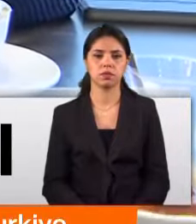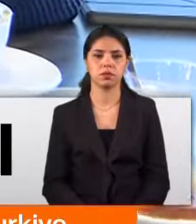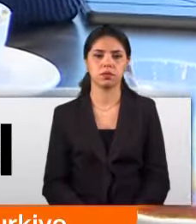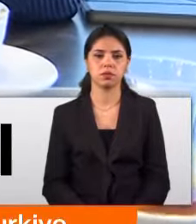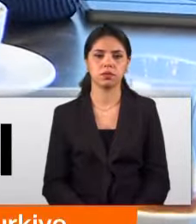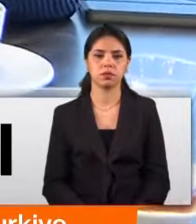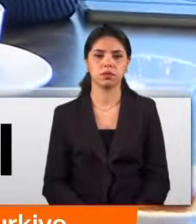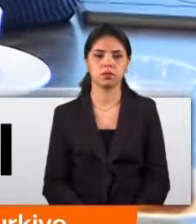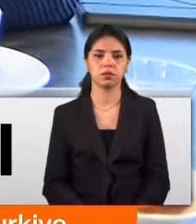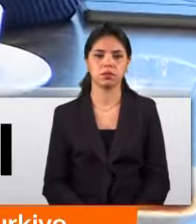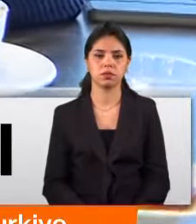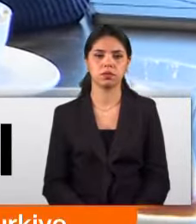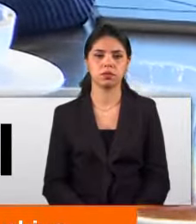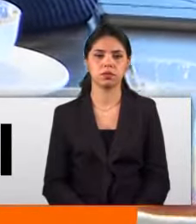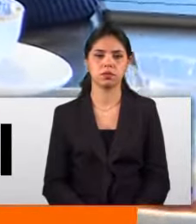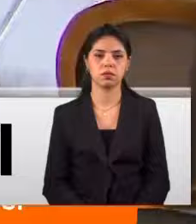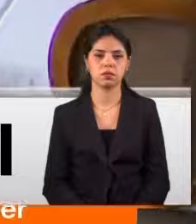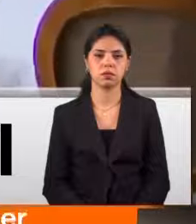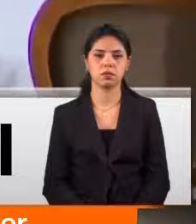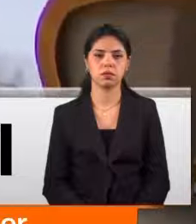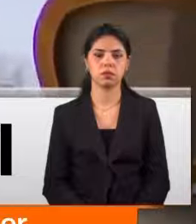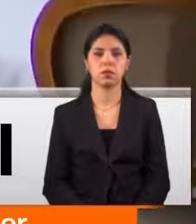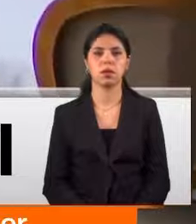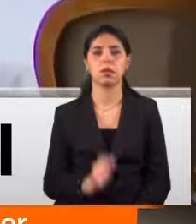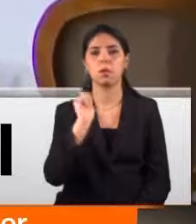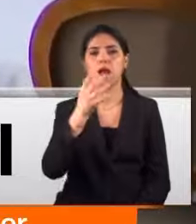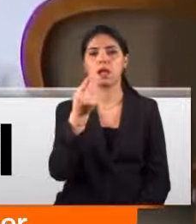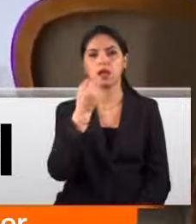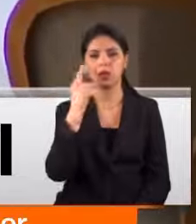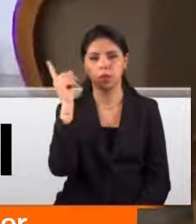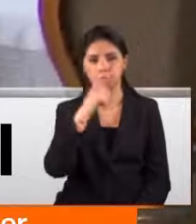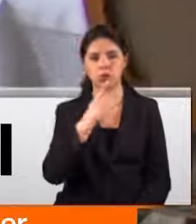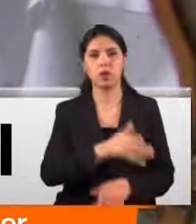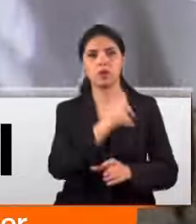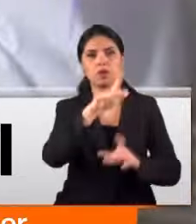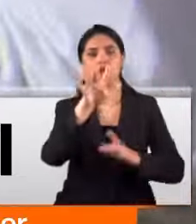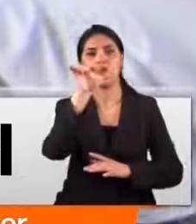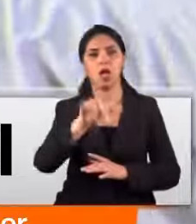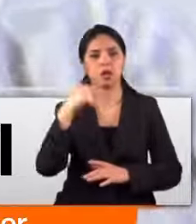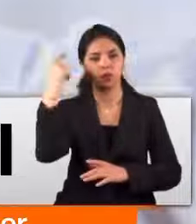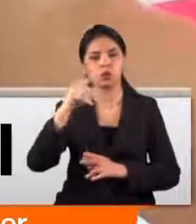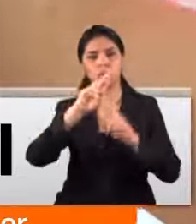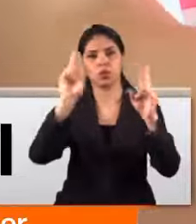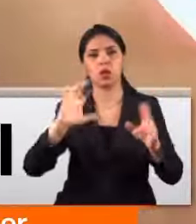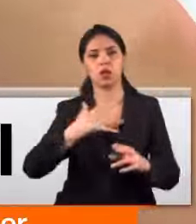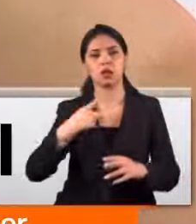tuttu fiyatlar. Hepimiz aynı soruyu soruyoruz. Fahiş yemek ücreti tartışmasında vatandaşı haklı bulan esnaf da